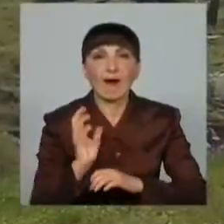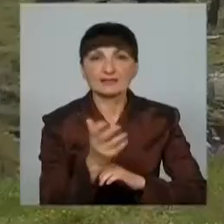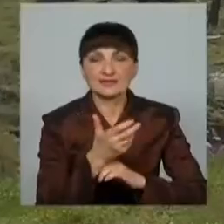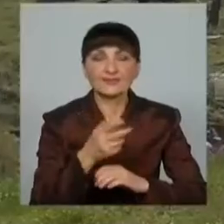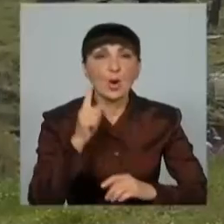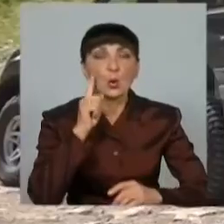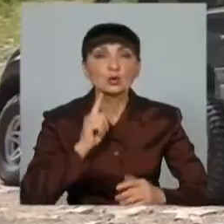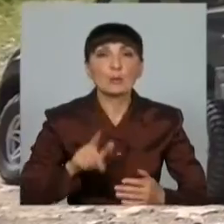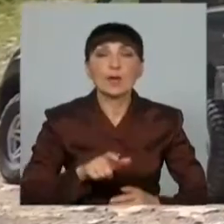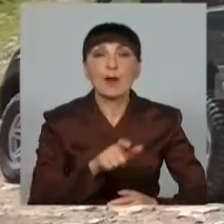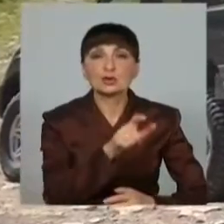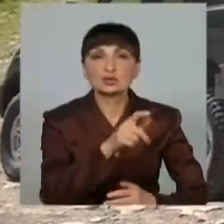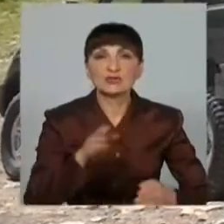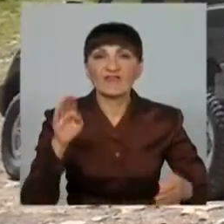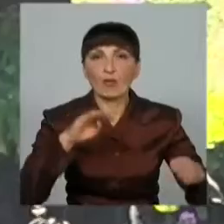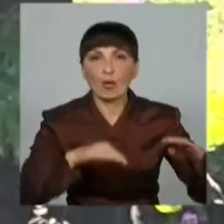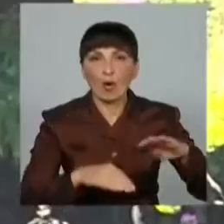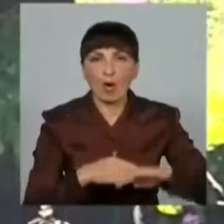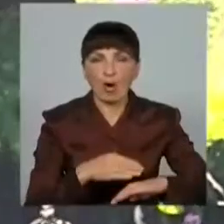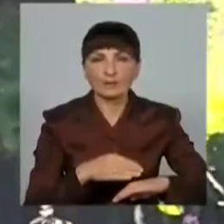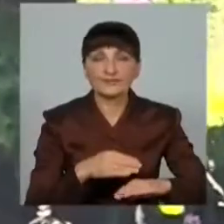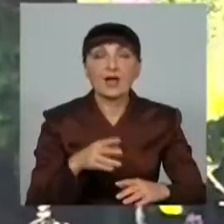горах с визит-центрами, кемпингами и тропами. В